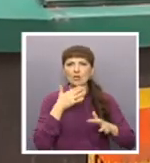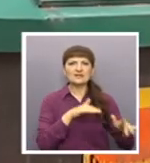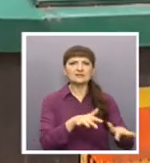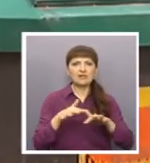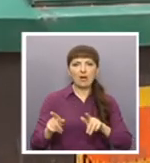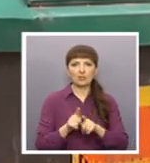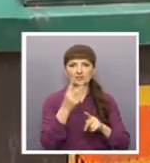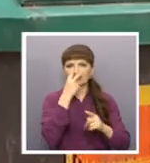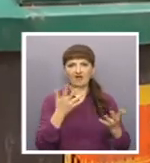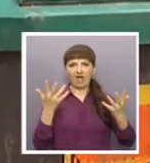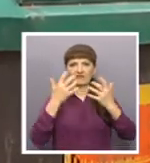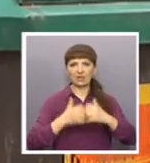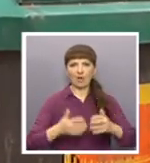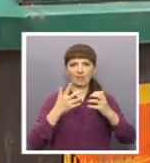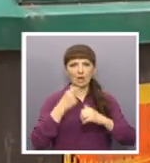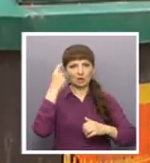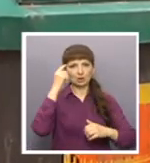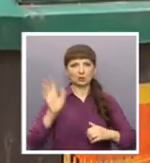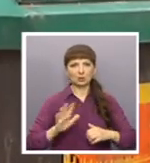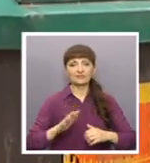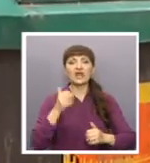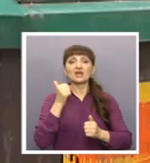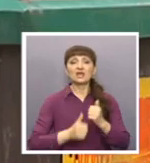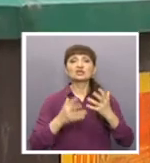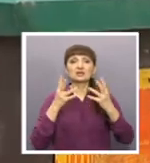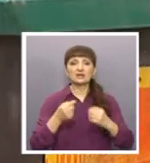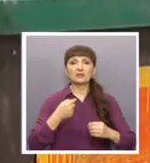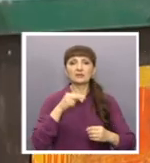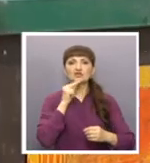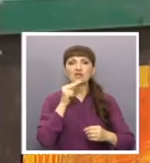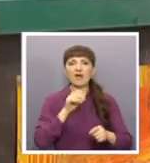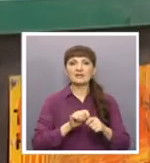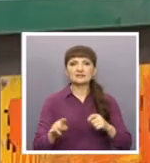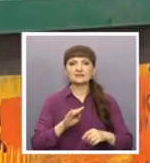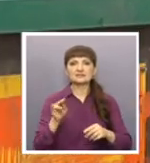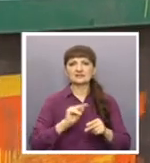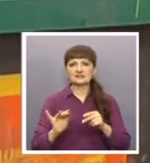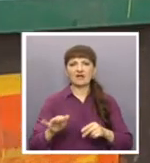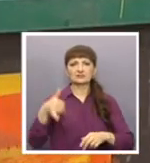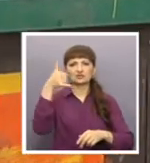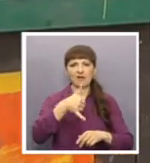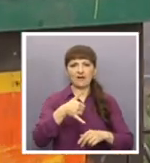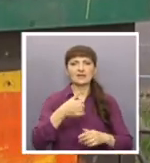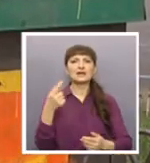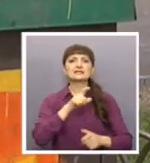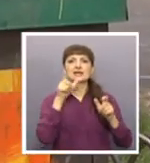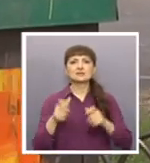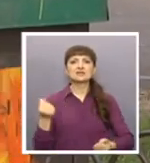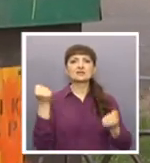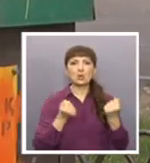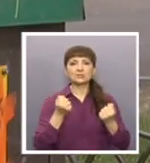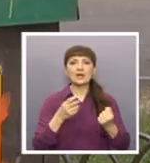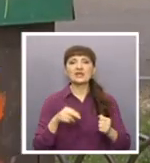делаем автоматически, не задумываясь. Так ежедневно мы ставим чайник, садимся за руль и выносим из дома